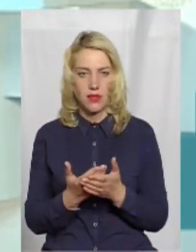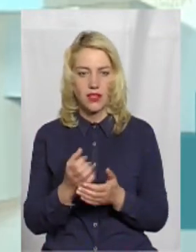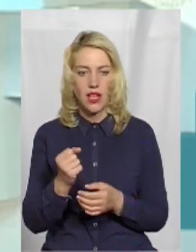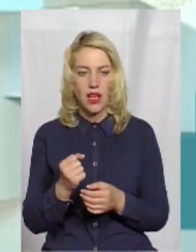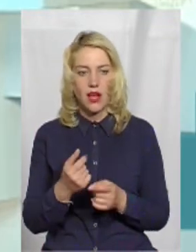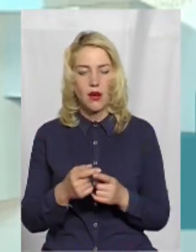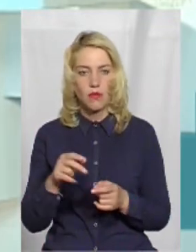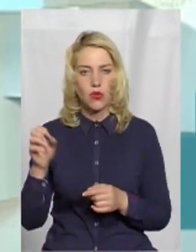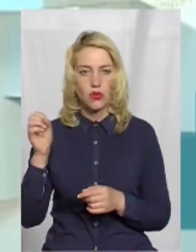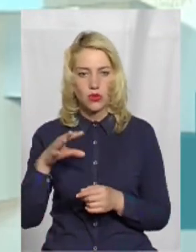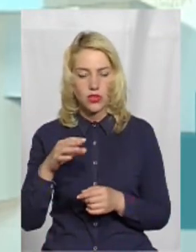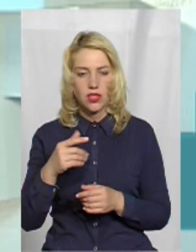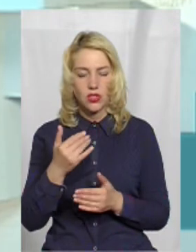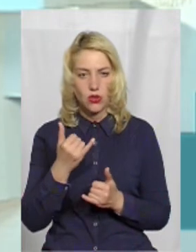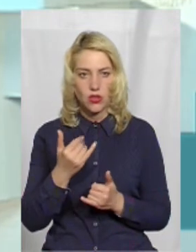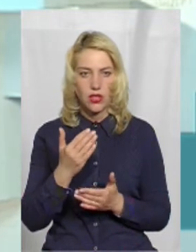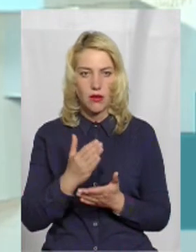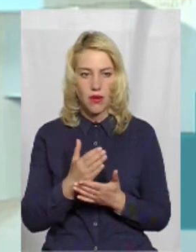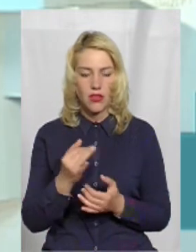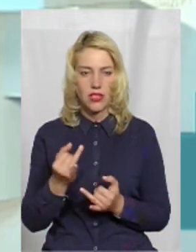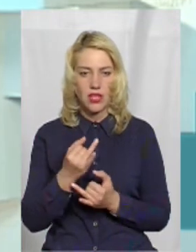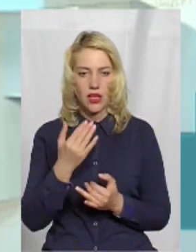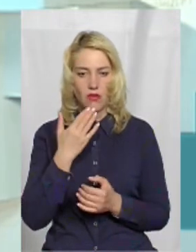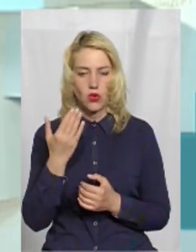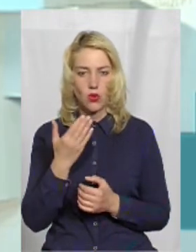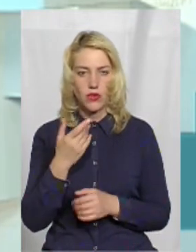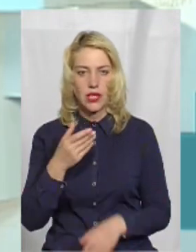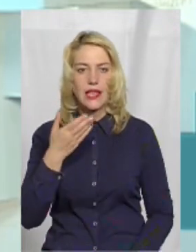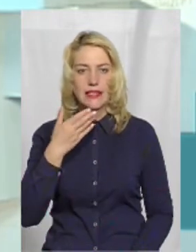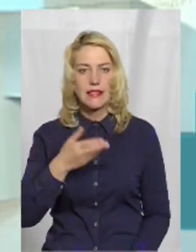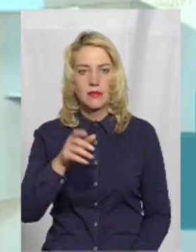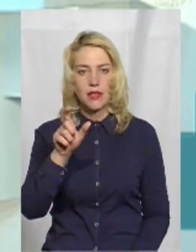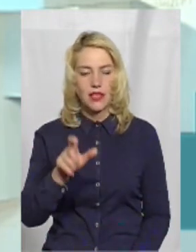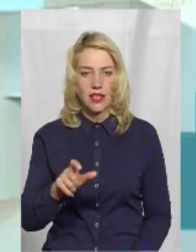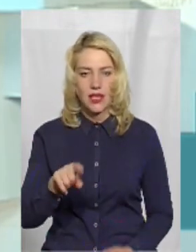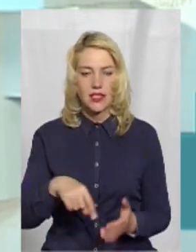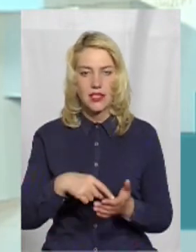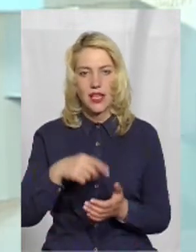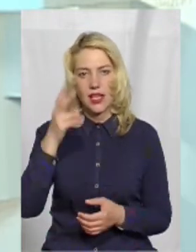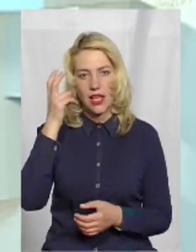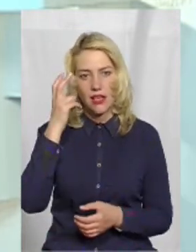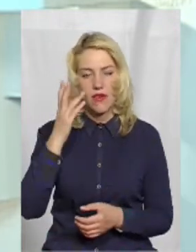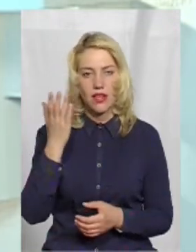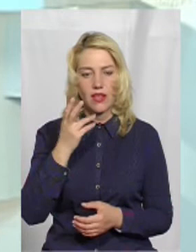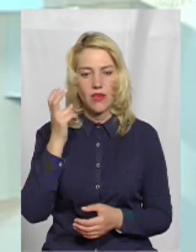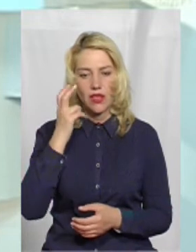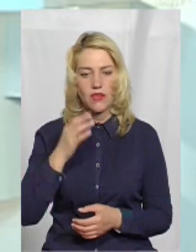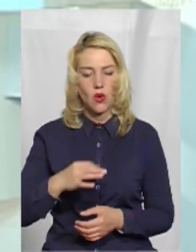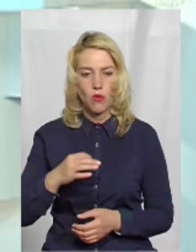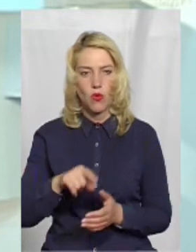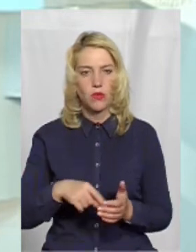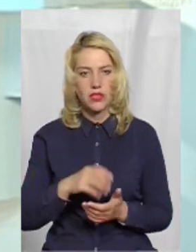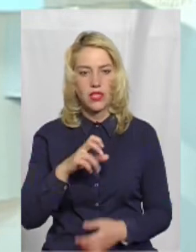темі сонця. Сьогодні ми мали цікаву доповідь спікера із Києва, який в Київській області, в місті